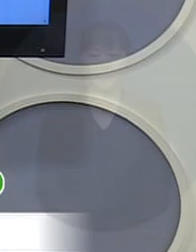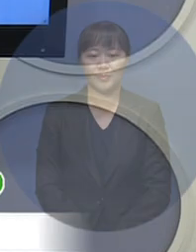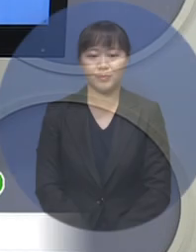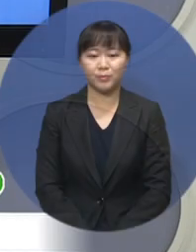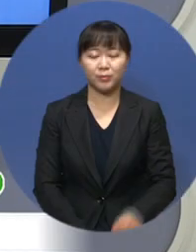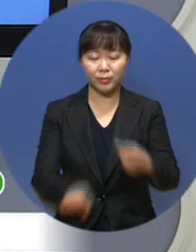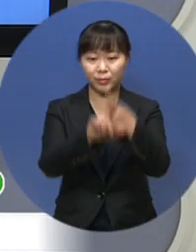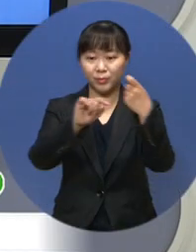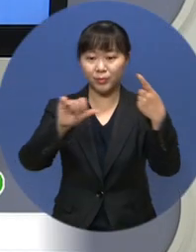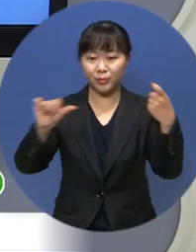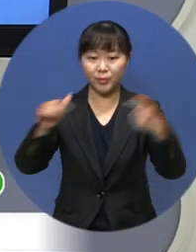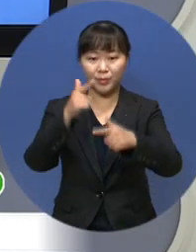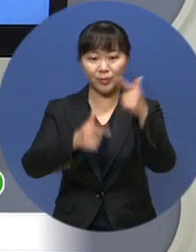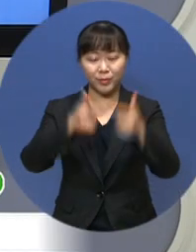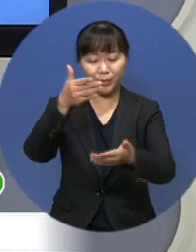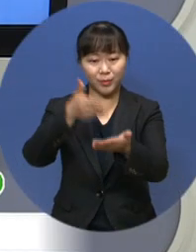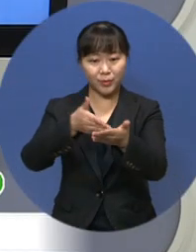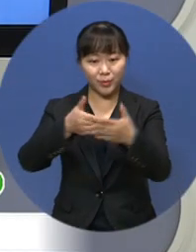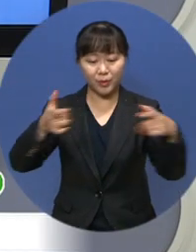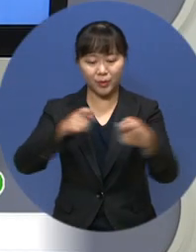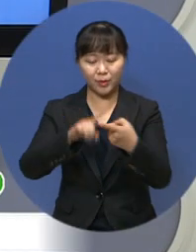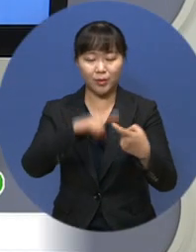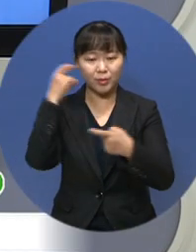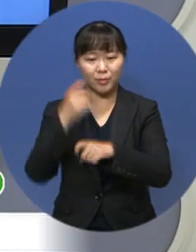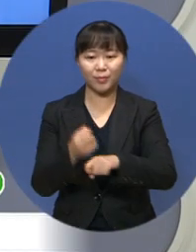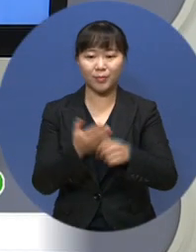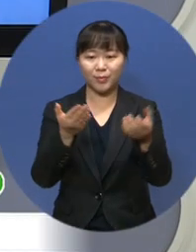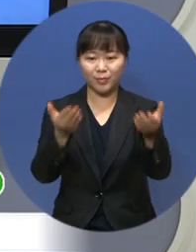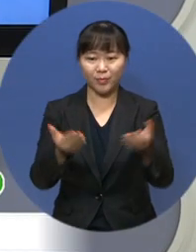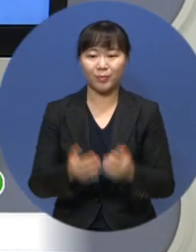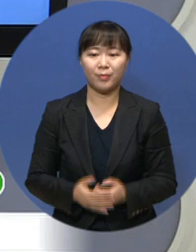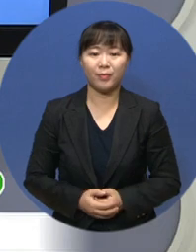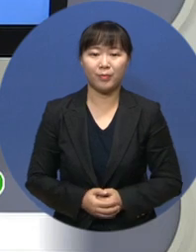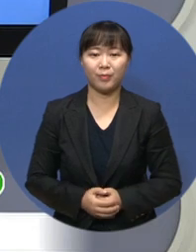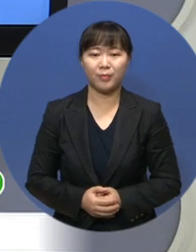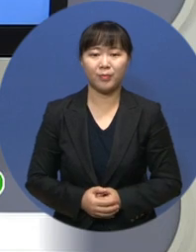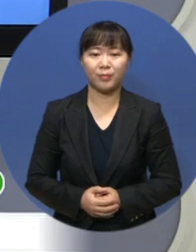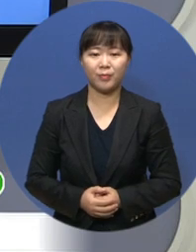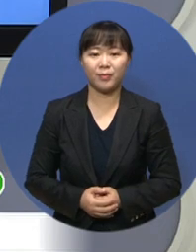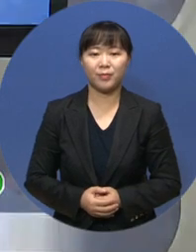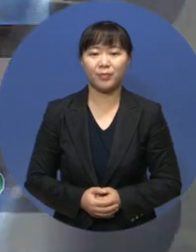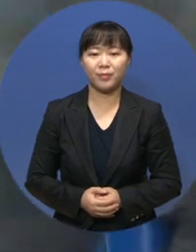11월 5일 목요일 만만한 뉴스는 지역 네트워크 소식으로 함께합니다.